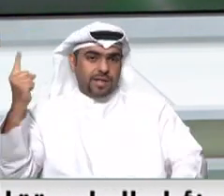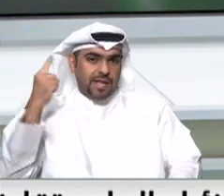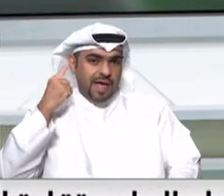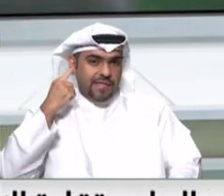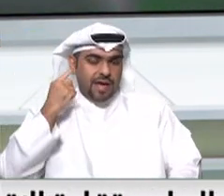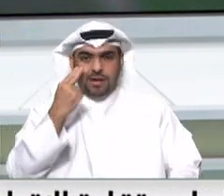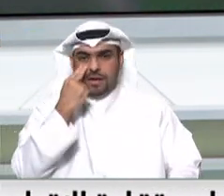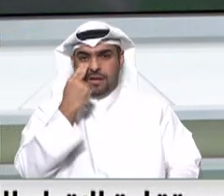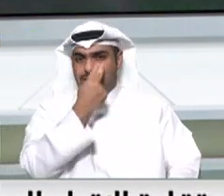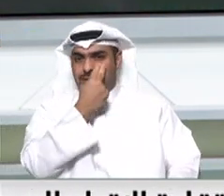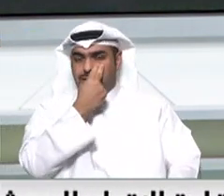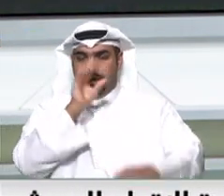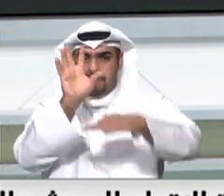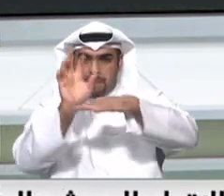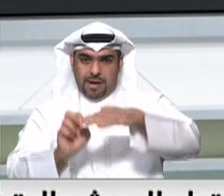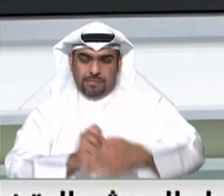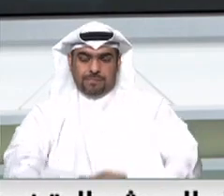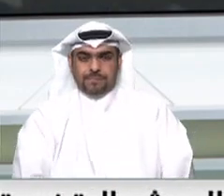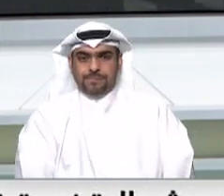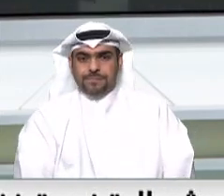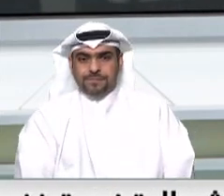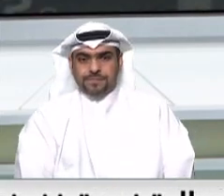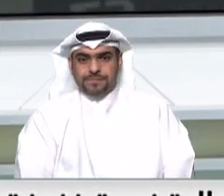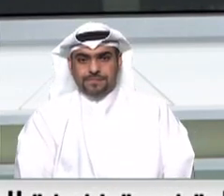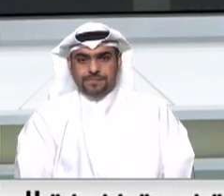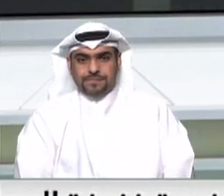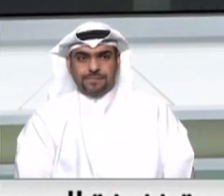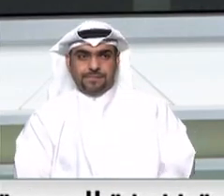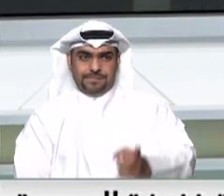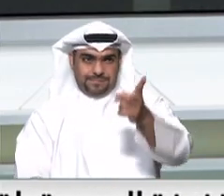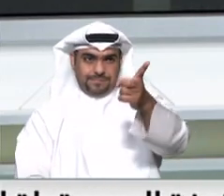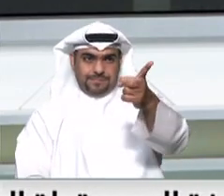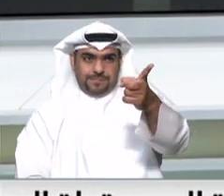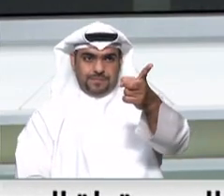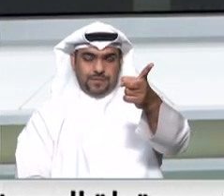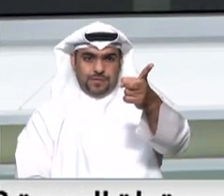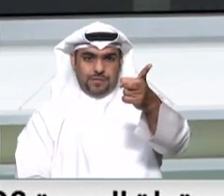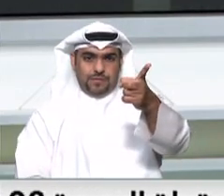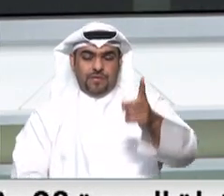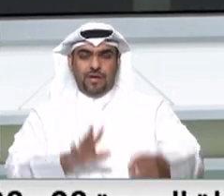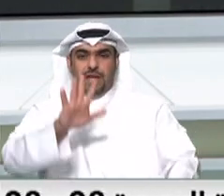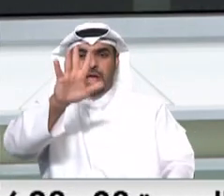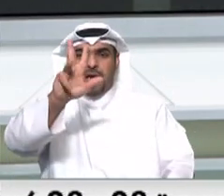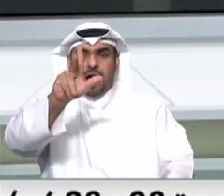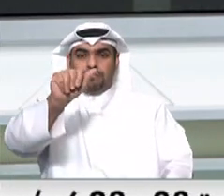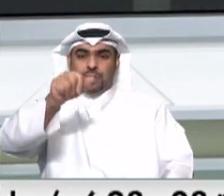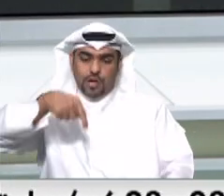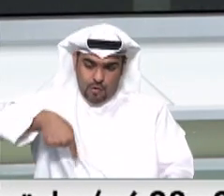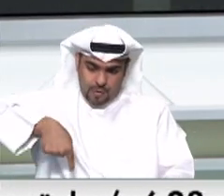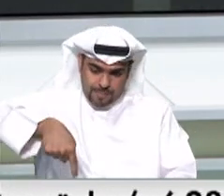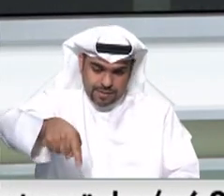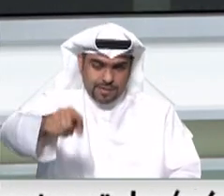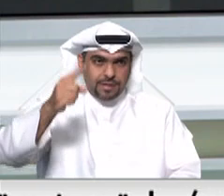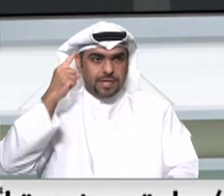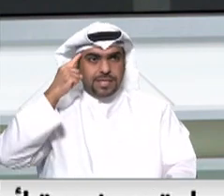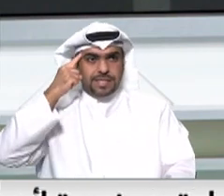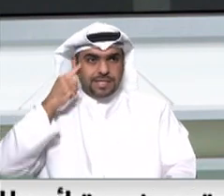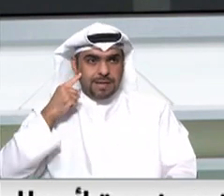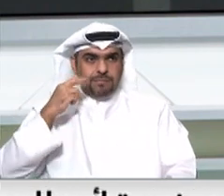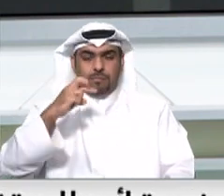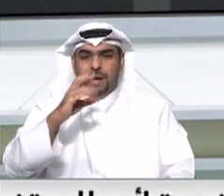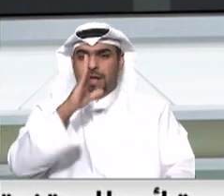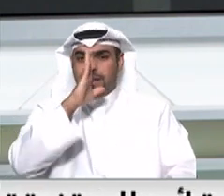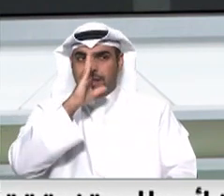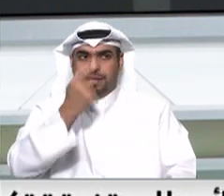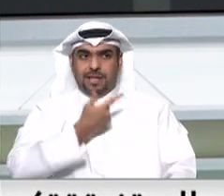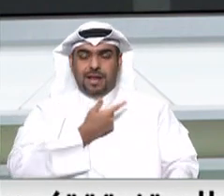الساعة 4:50 دقيقة. حالة الطقس المتوقعة خلال 5 أيام القادمة إن شاء الله يوم السبت غائم